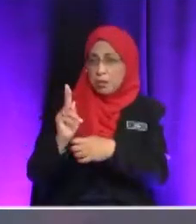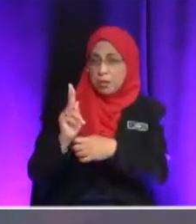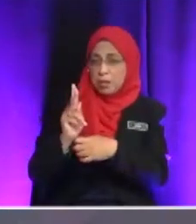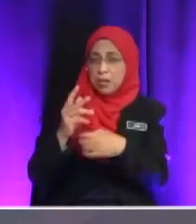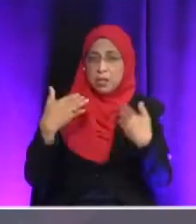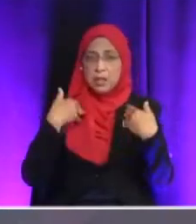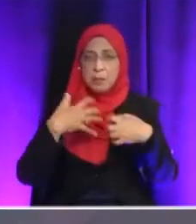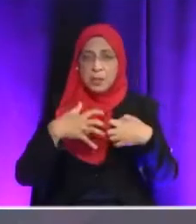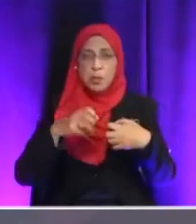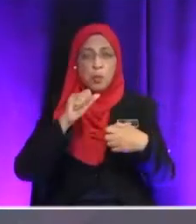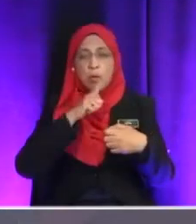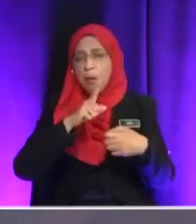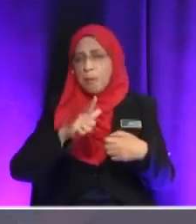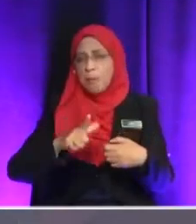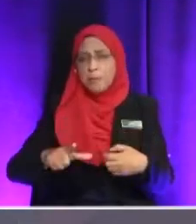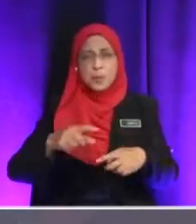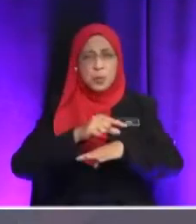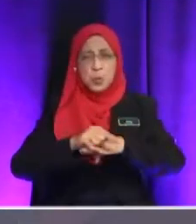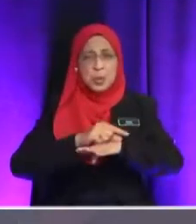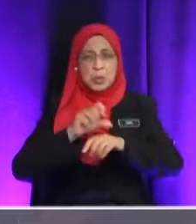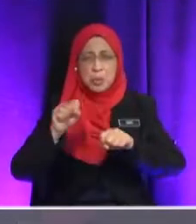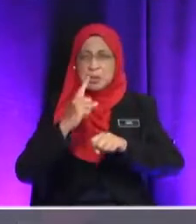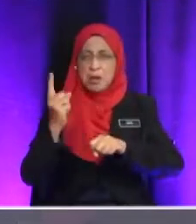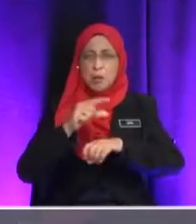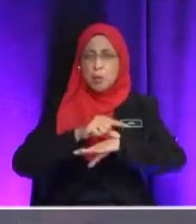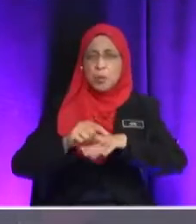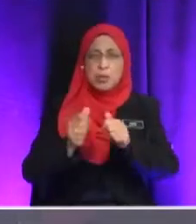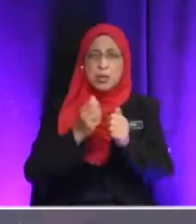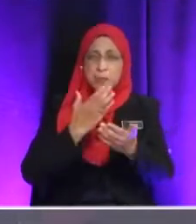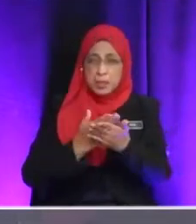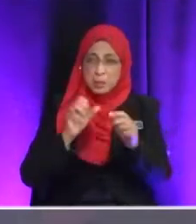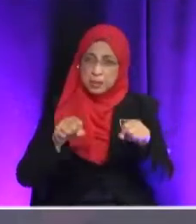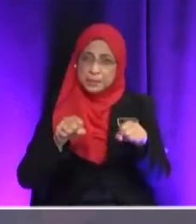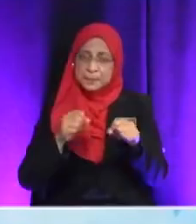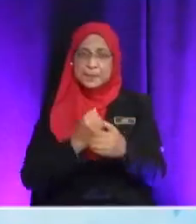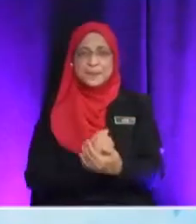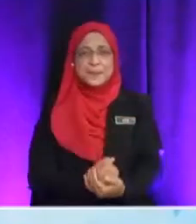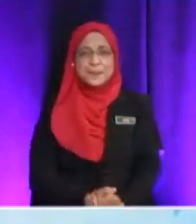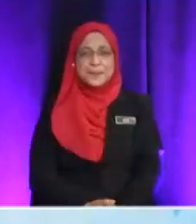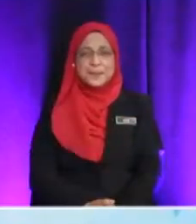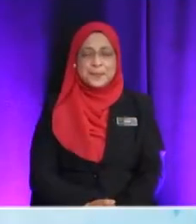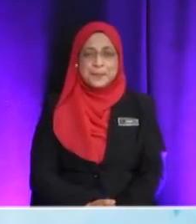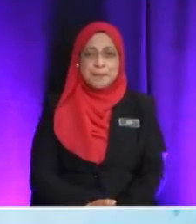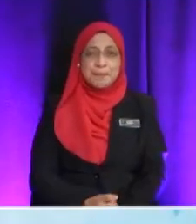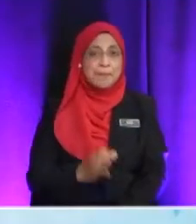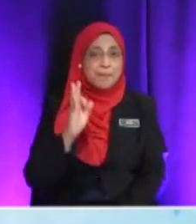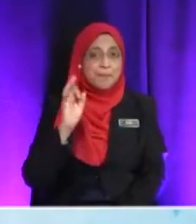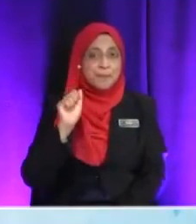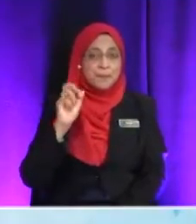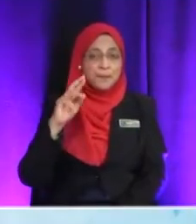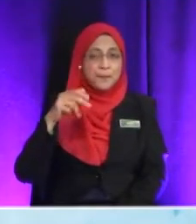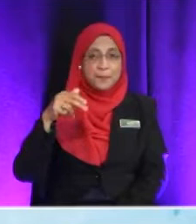boleh sagae Jepisa untuk sentiasa gule tak boleh tak Farhan Hai Farhan Farhan